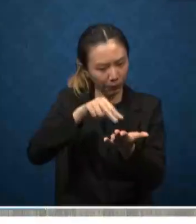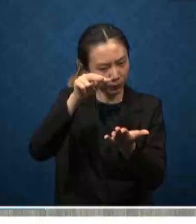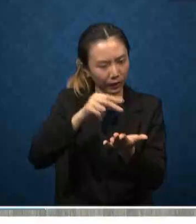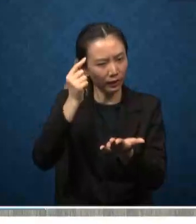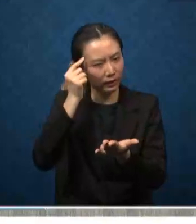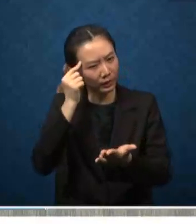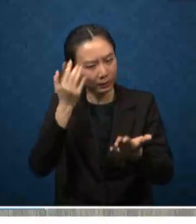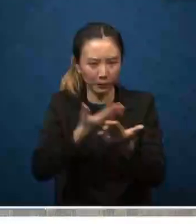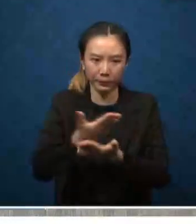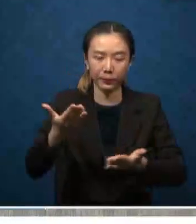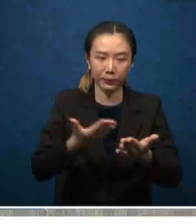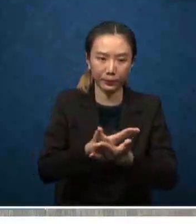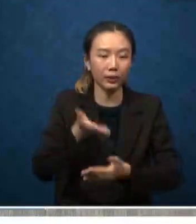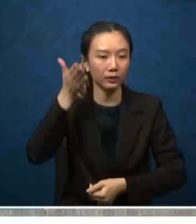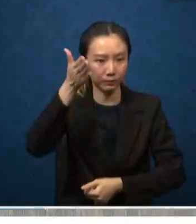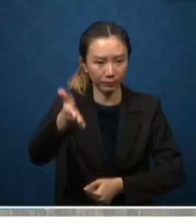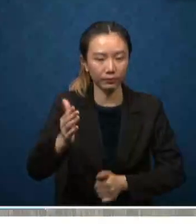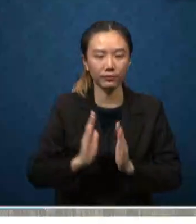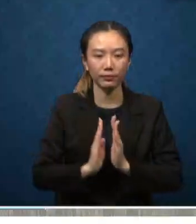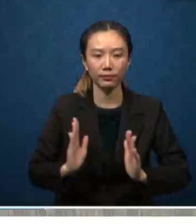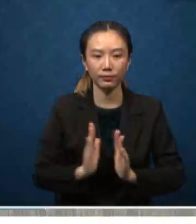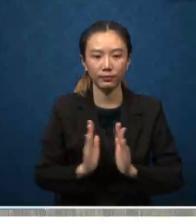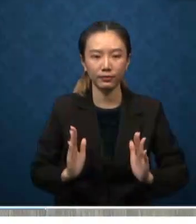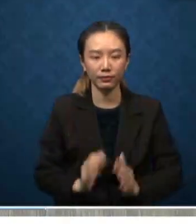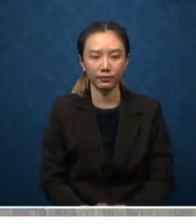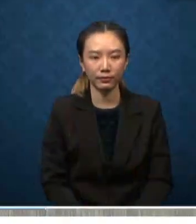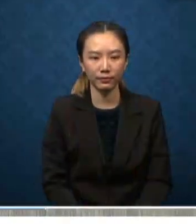ที่ประชุมต่อไปขอบพระคุณครับ ขอบคุณครับ